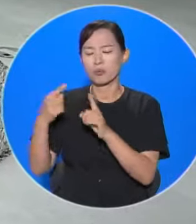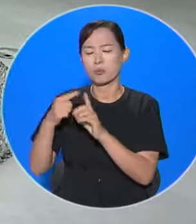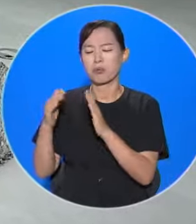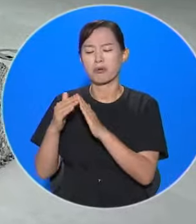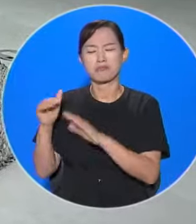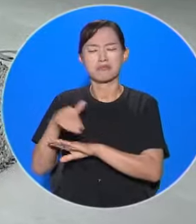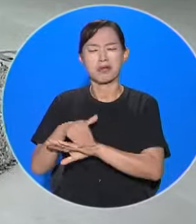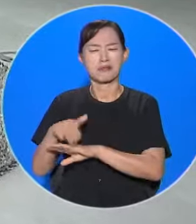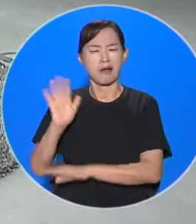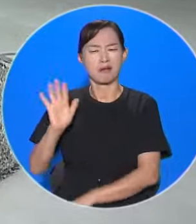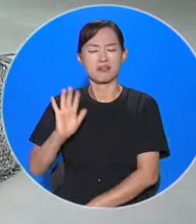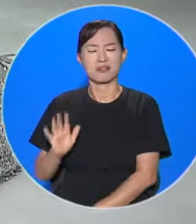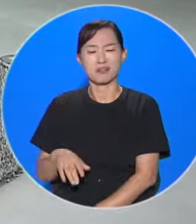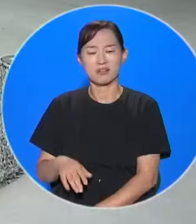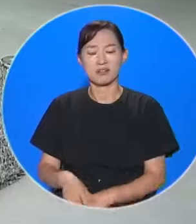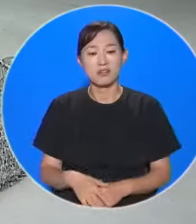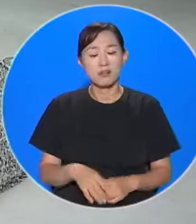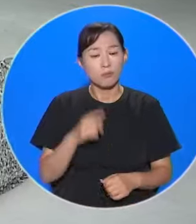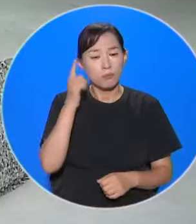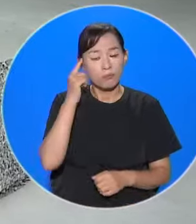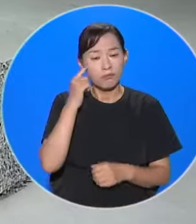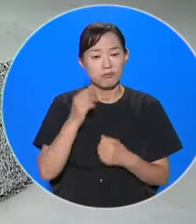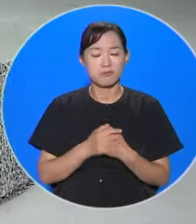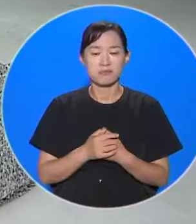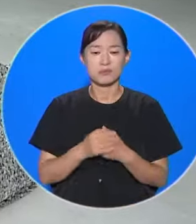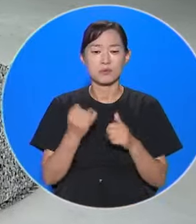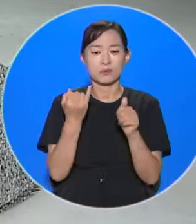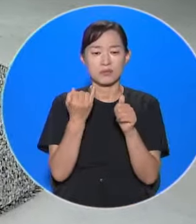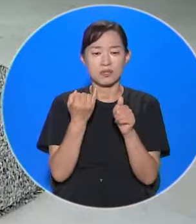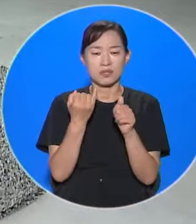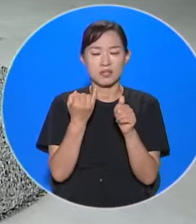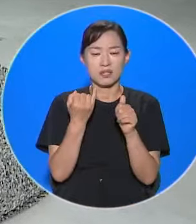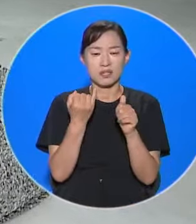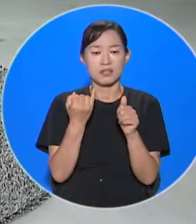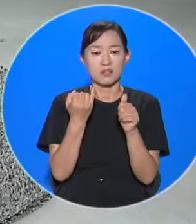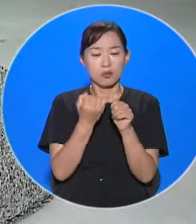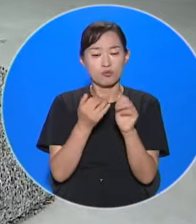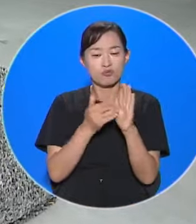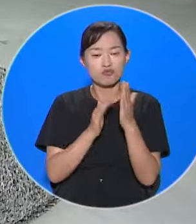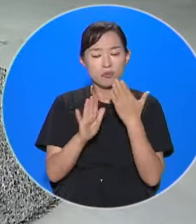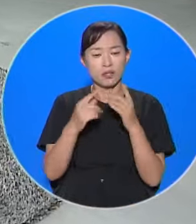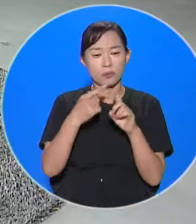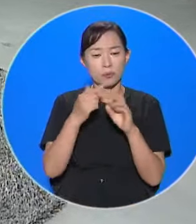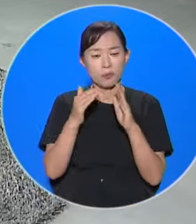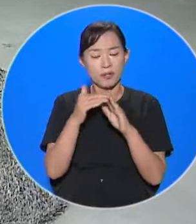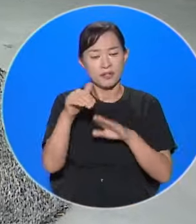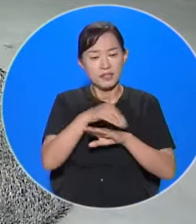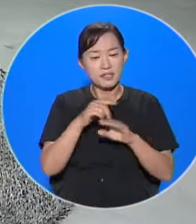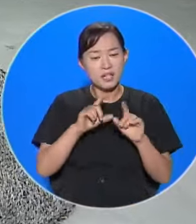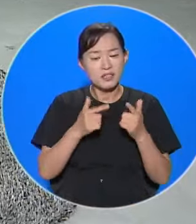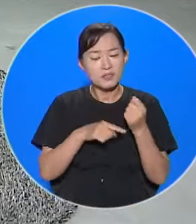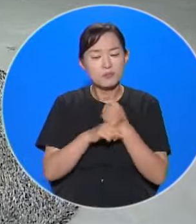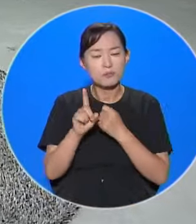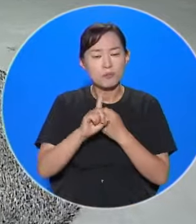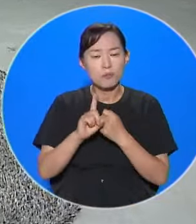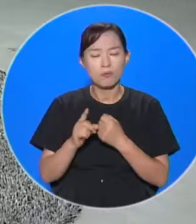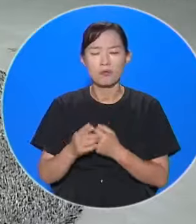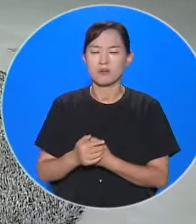된 뭐 계기가 있어요? 아니, 예수 안 믿는 누나를 얻었어요. 결혼을. 그러니까 이제